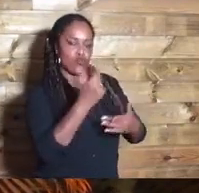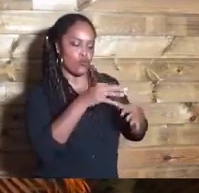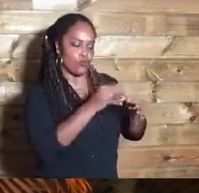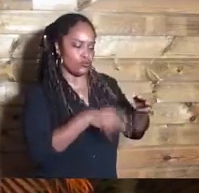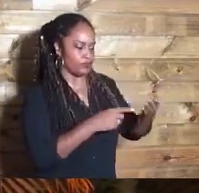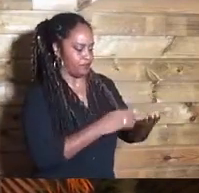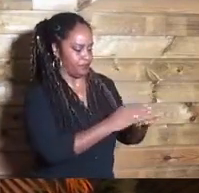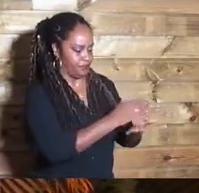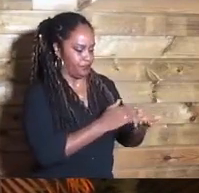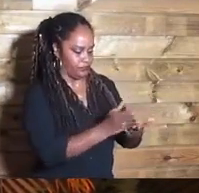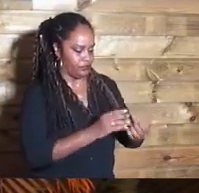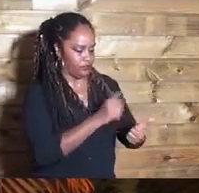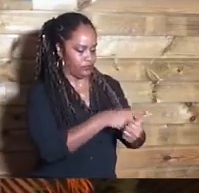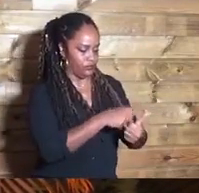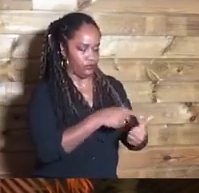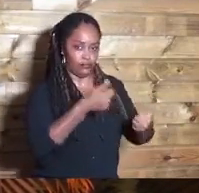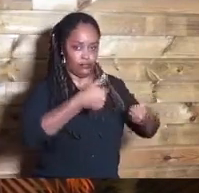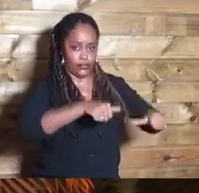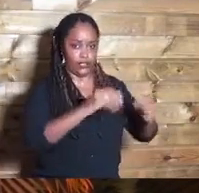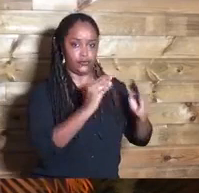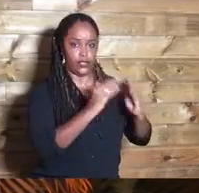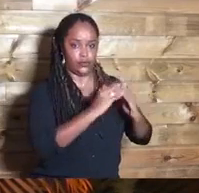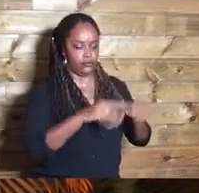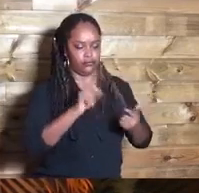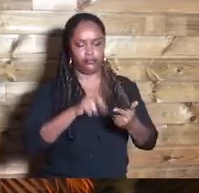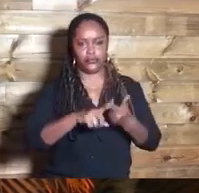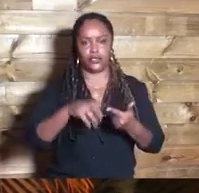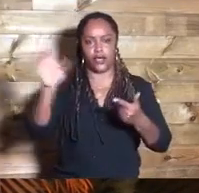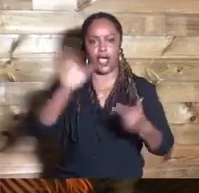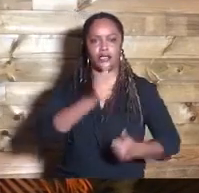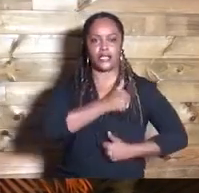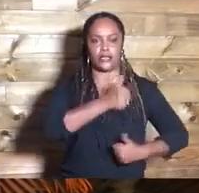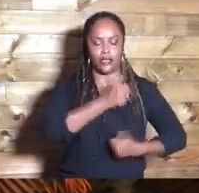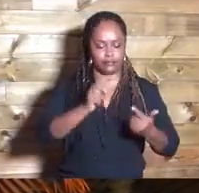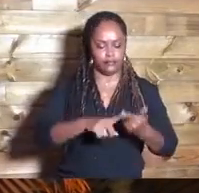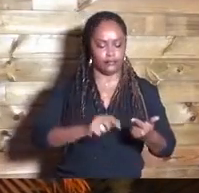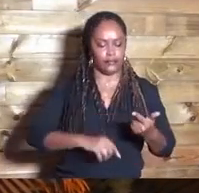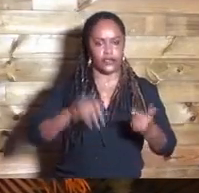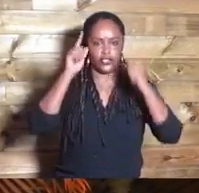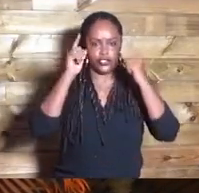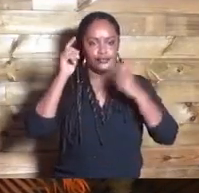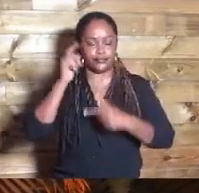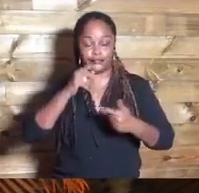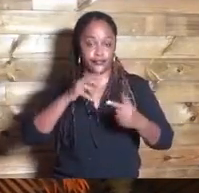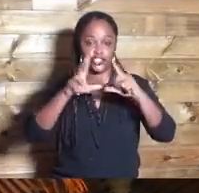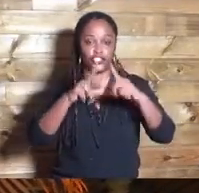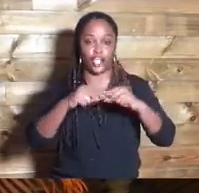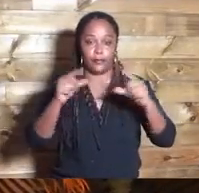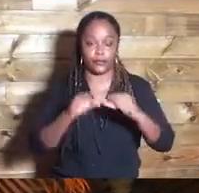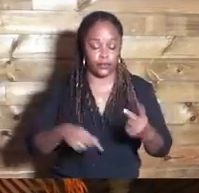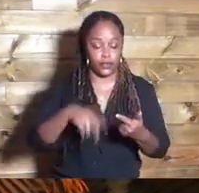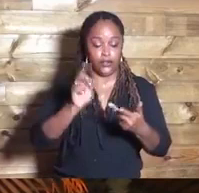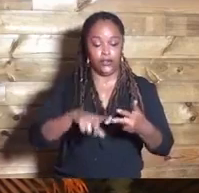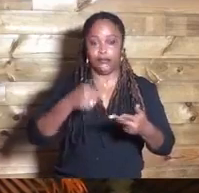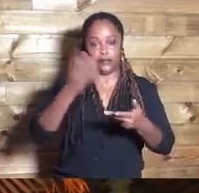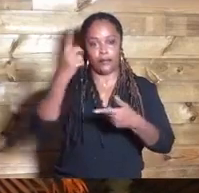en Guadeloupe, l'autre la prend billet d'avion. Cherche ou la Canada yé. Cherche ou la Paris yé. Cherche ou la Japon yé. Parce que pas n'y a rien pour